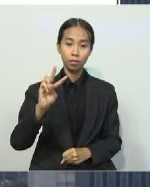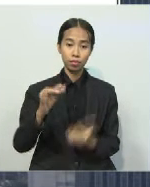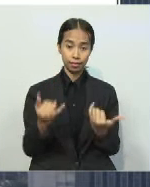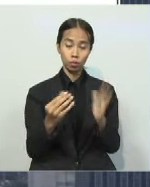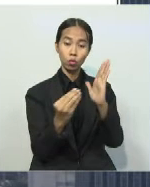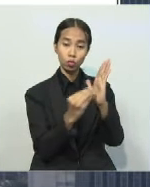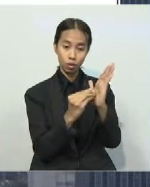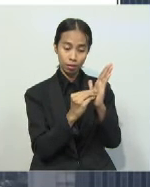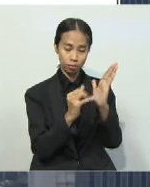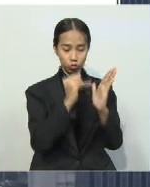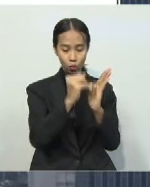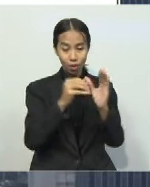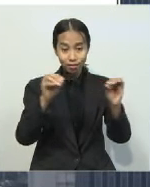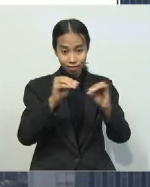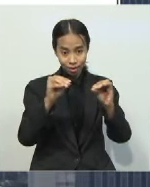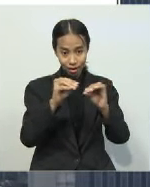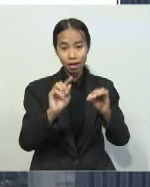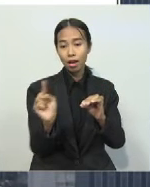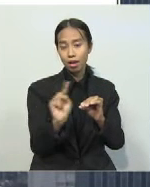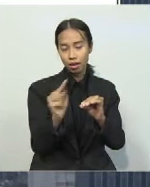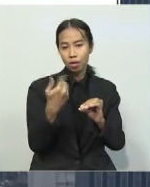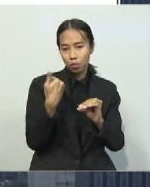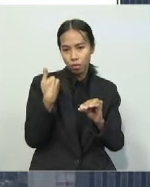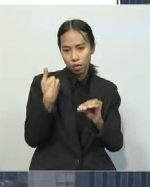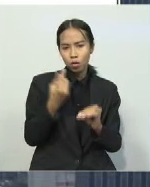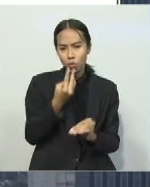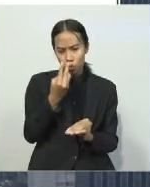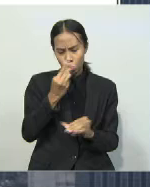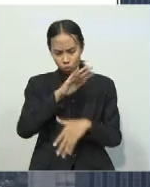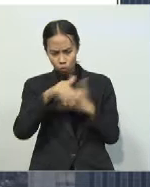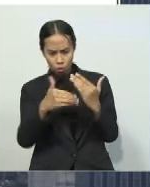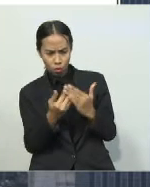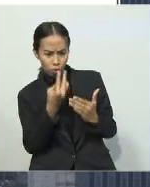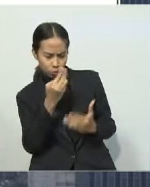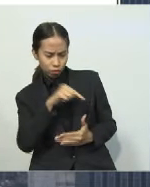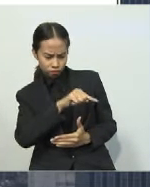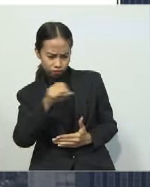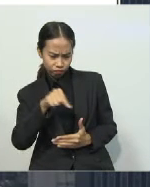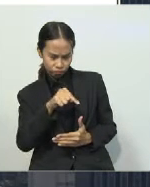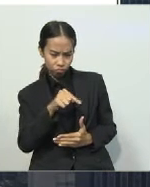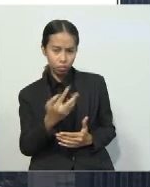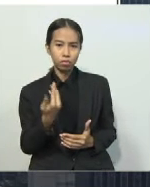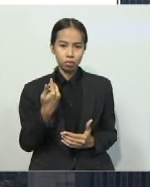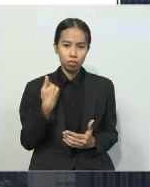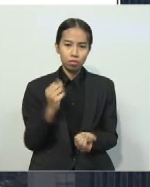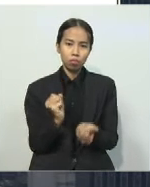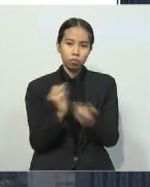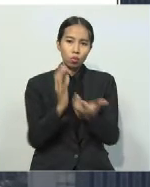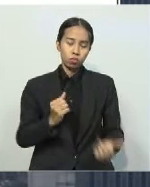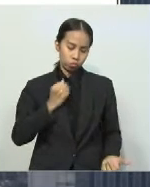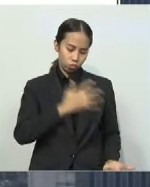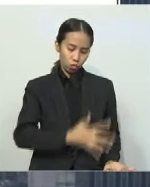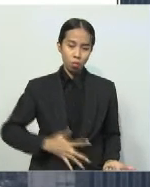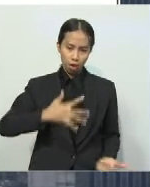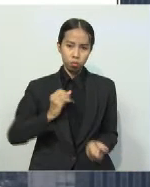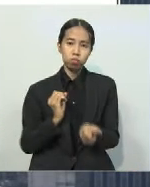ที่กรุงเทพมหานครและปริมณฑลค่ะก็พบว่าภาพรวมยังเริ่มมีผลกระทบต่อสุขภาพ